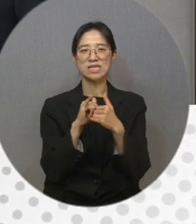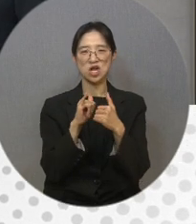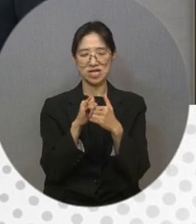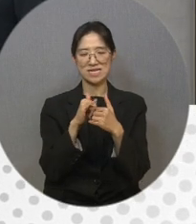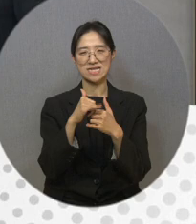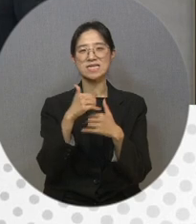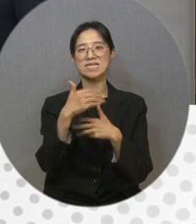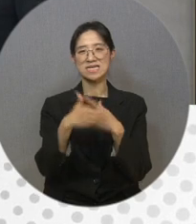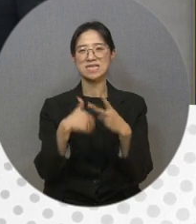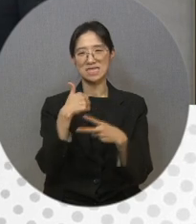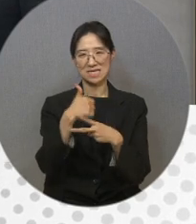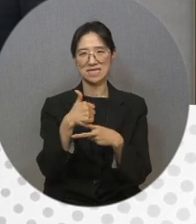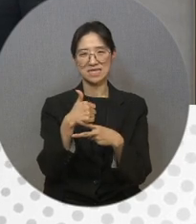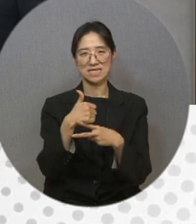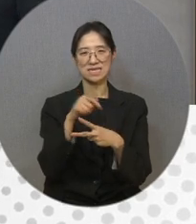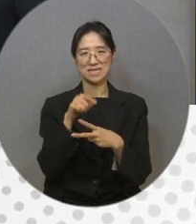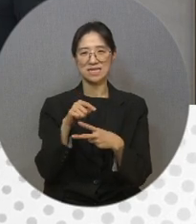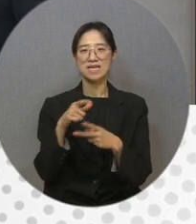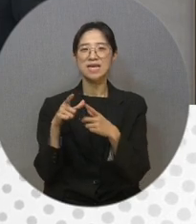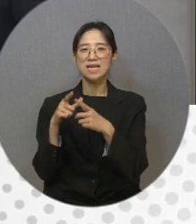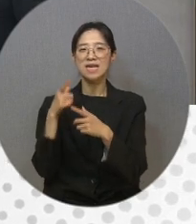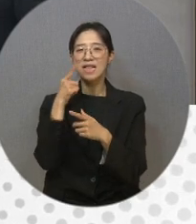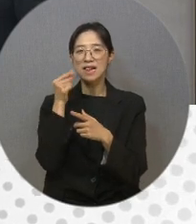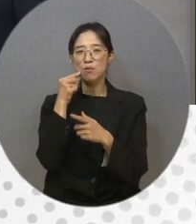무신. 일본의 사무라이들이